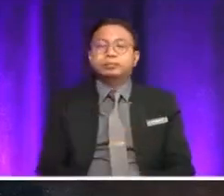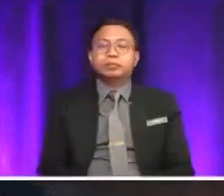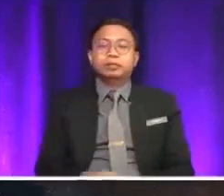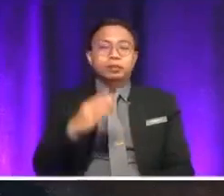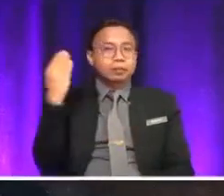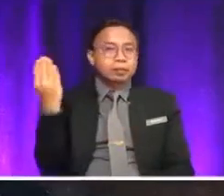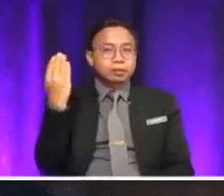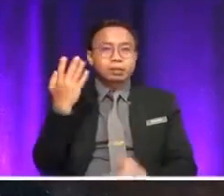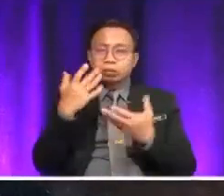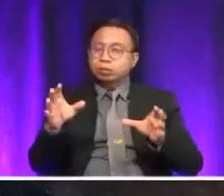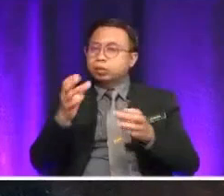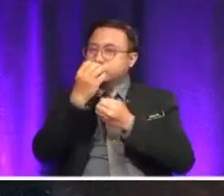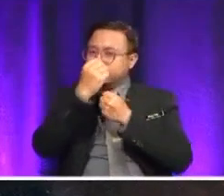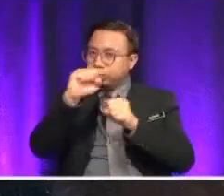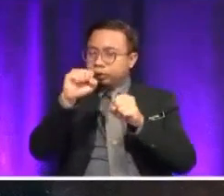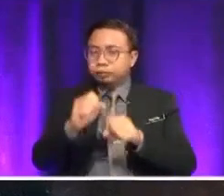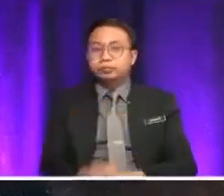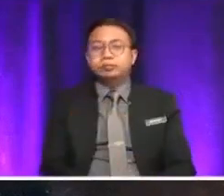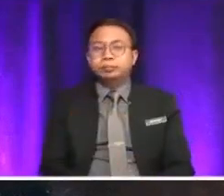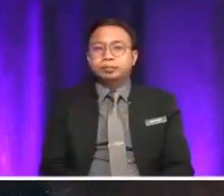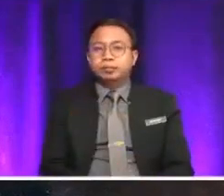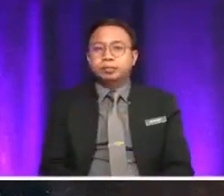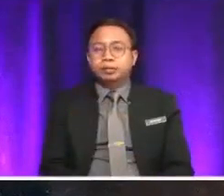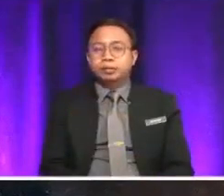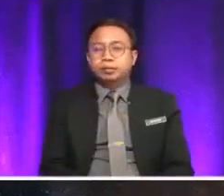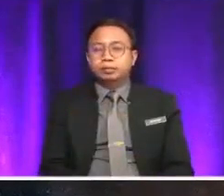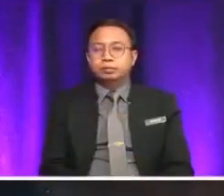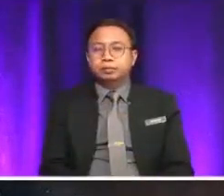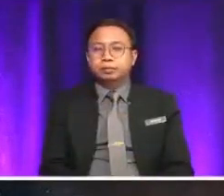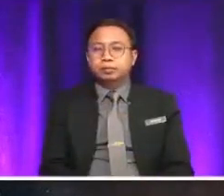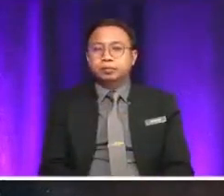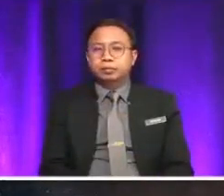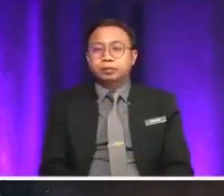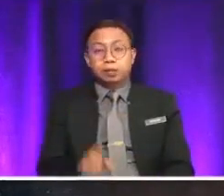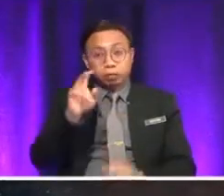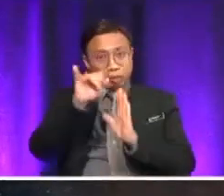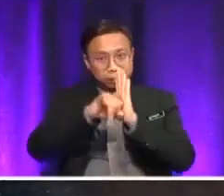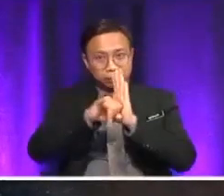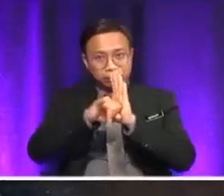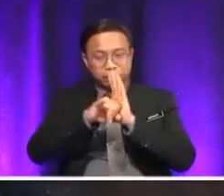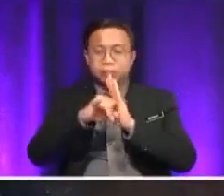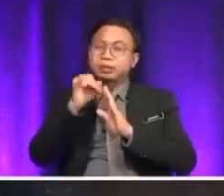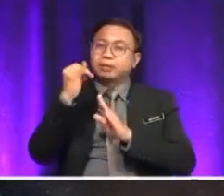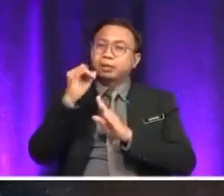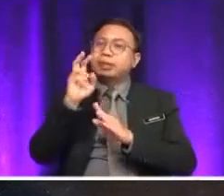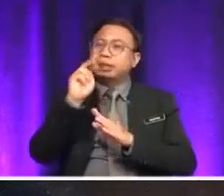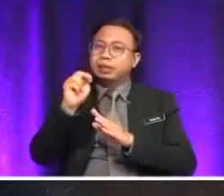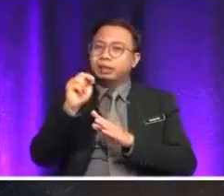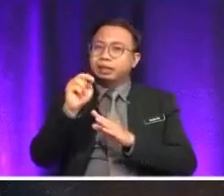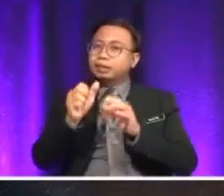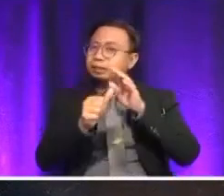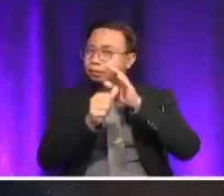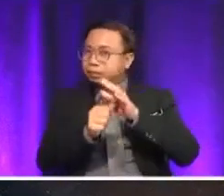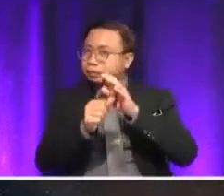macam dah siap. Bukan masa berapa? 2 jam ke 3 jam? Jangan, nanti stres. Jangan